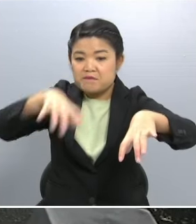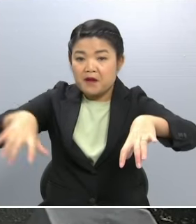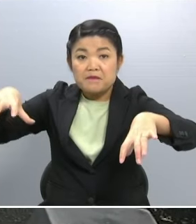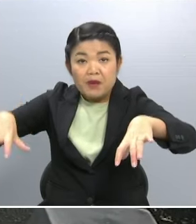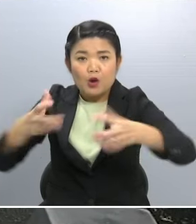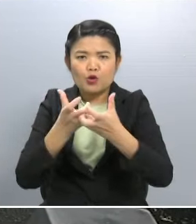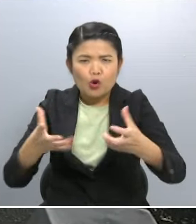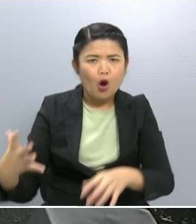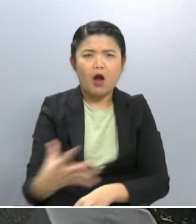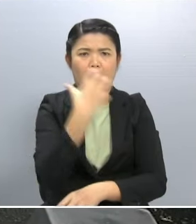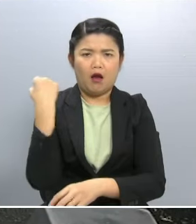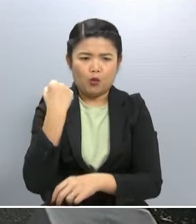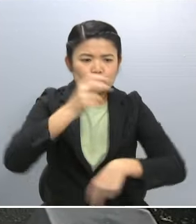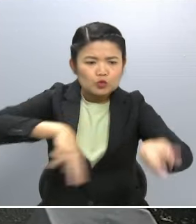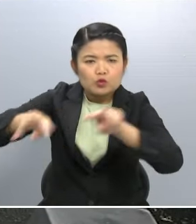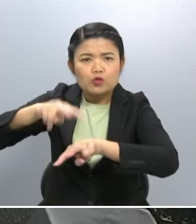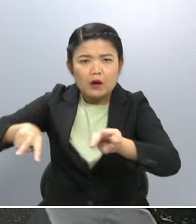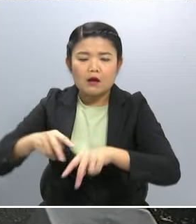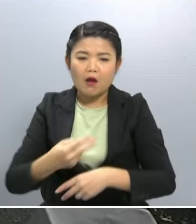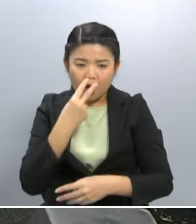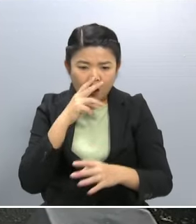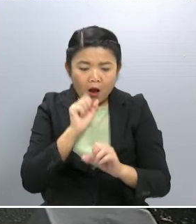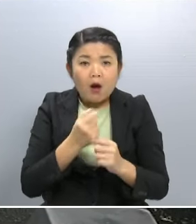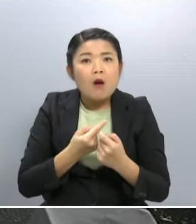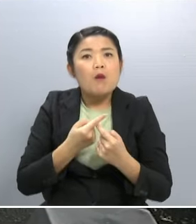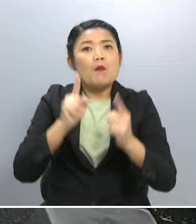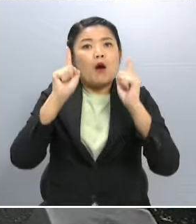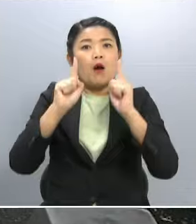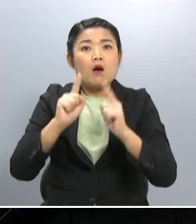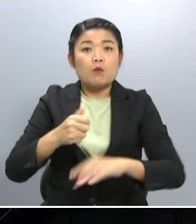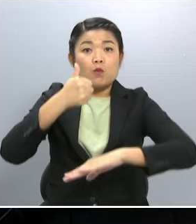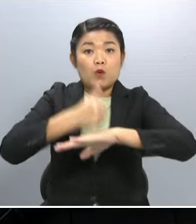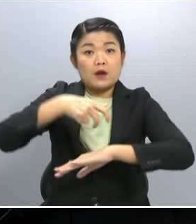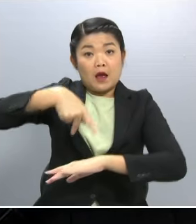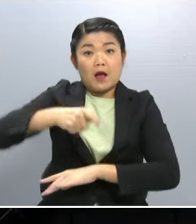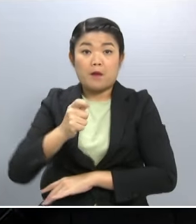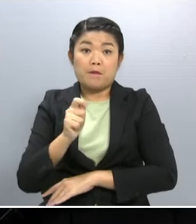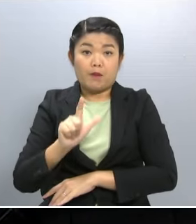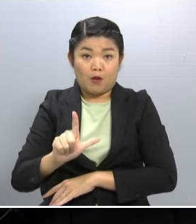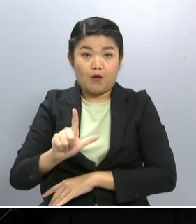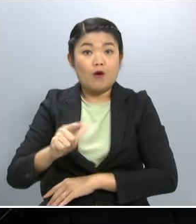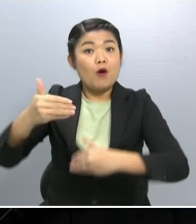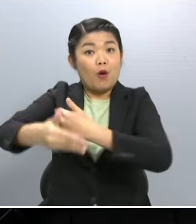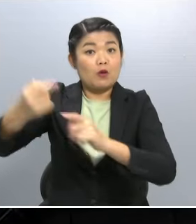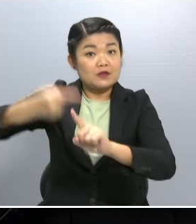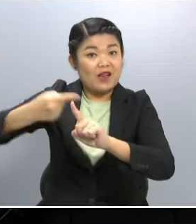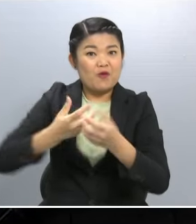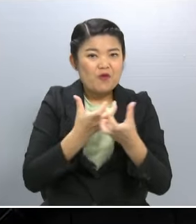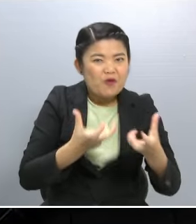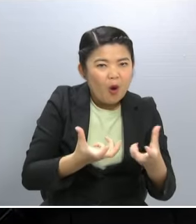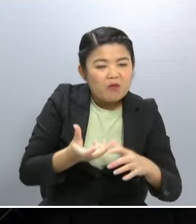ของบอสพอเนี่ยครับทุดอึ้งนะฮะปรากฏว่าบอสพอเนี่ยไปเช่าห้องแถวย่านรามอินทรานะครับเพื่อซ่อนทรัพย์สิน